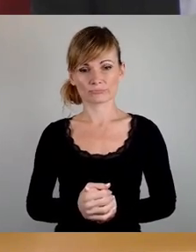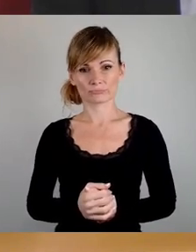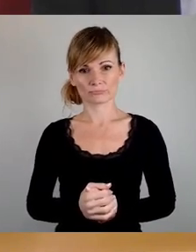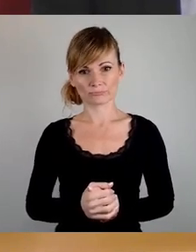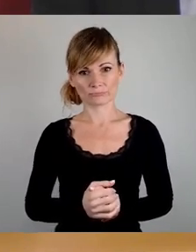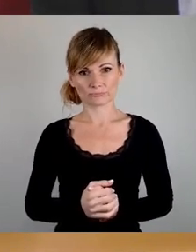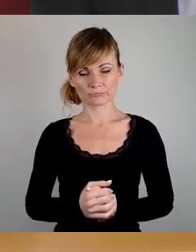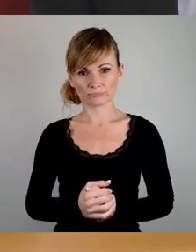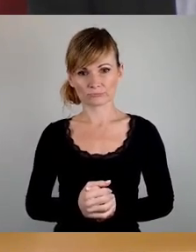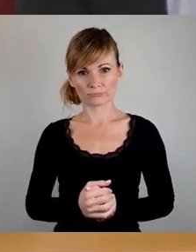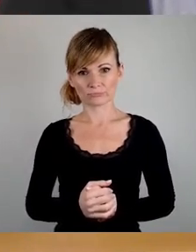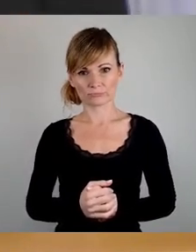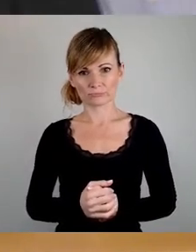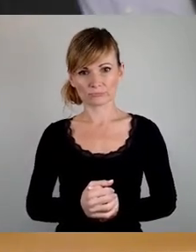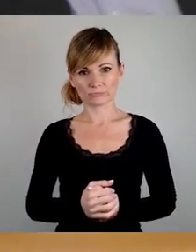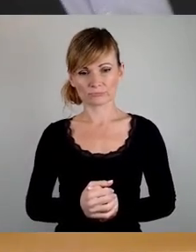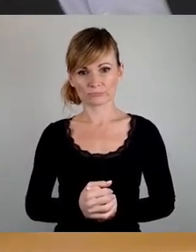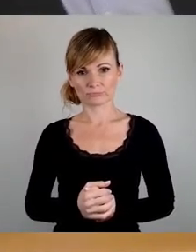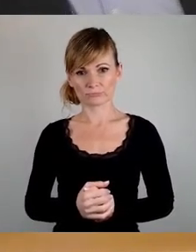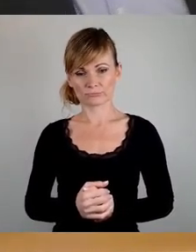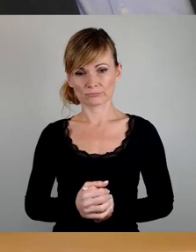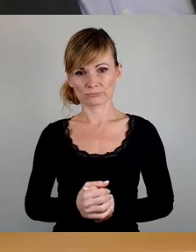Wir sind in der Abstimmung.